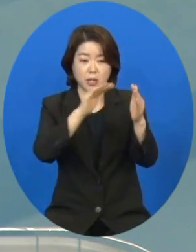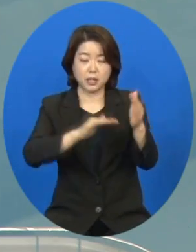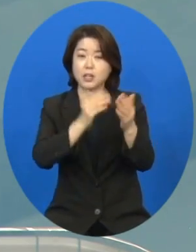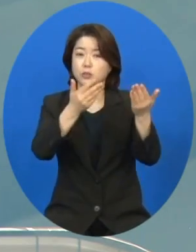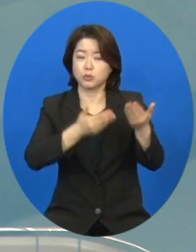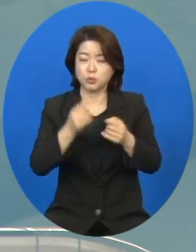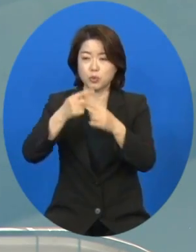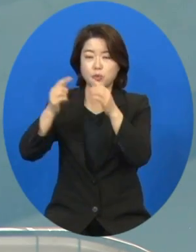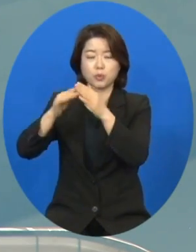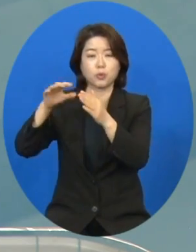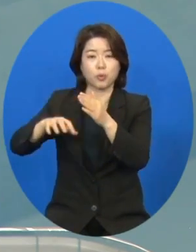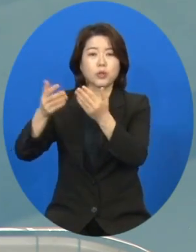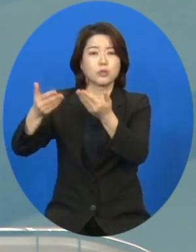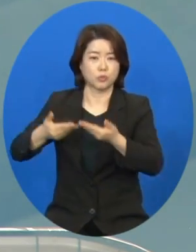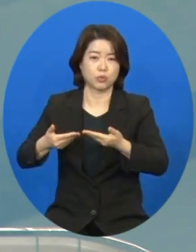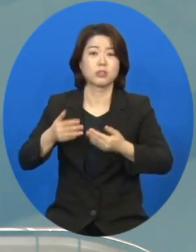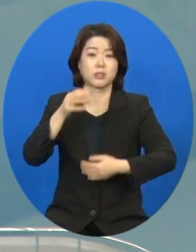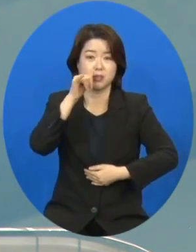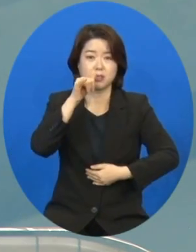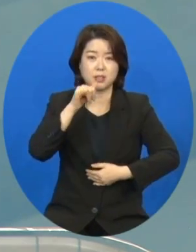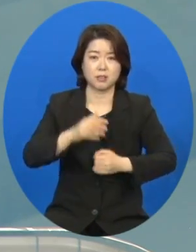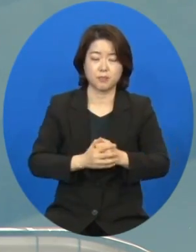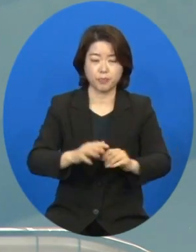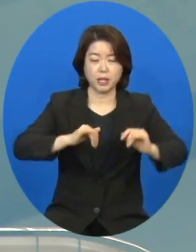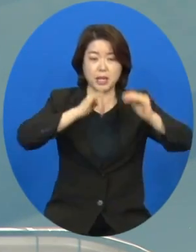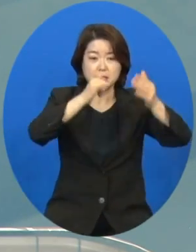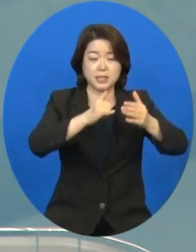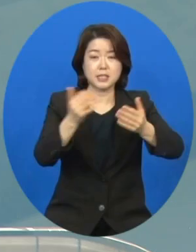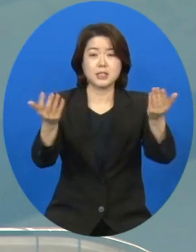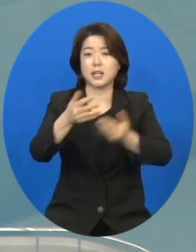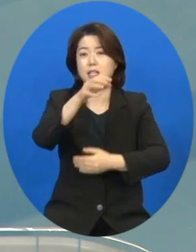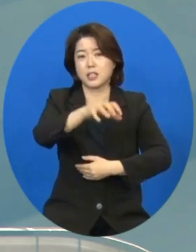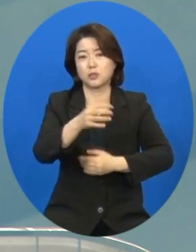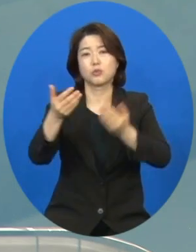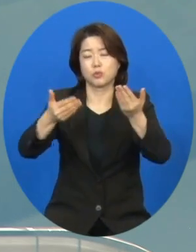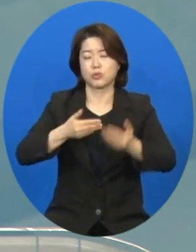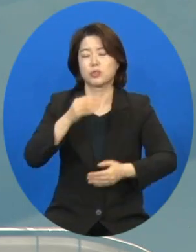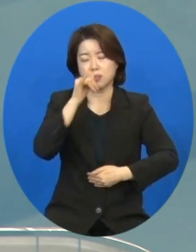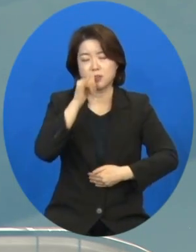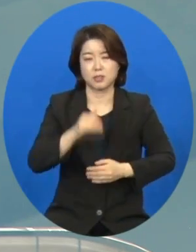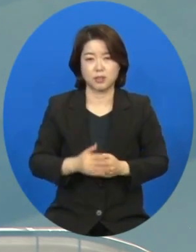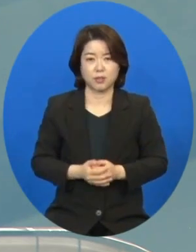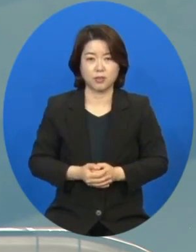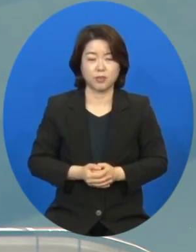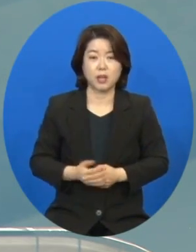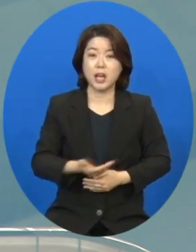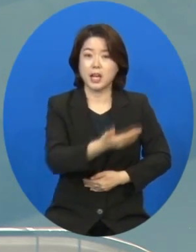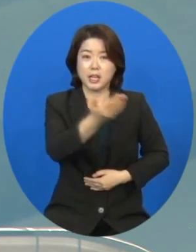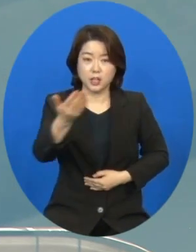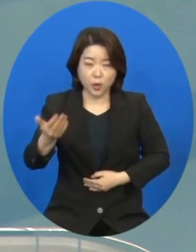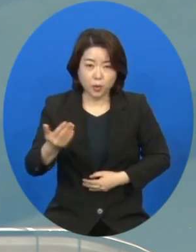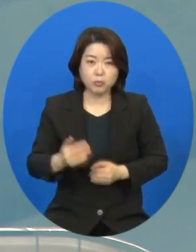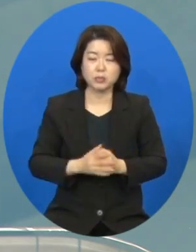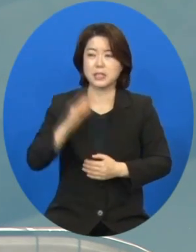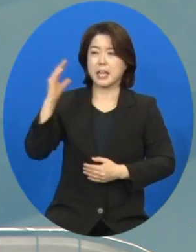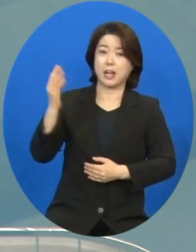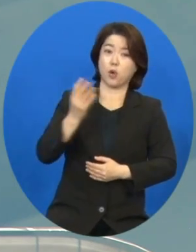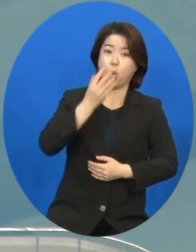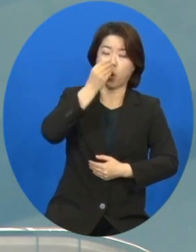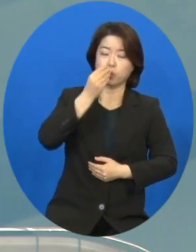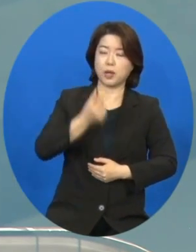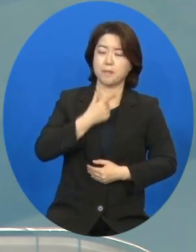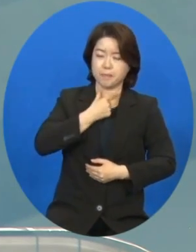거고 교회도 주신 거고 세상의 일터도 주신 거예요. 여러분, 여러분이